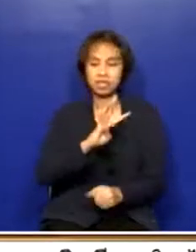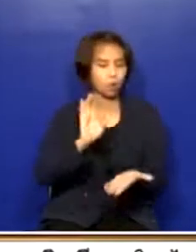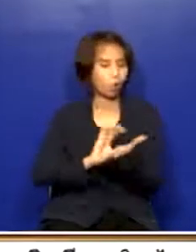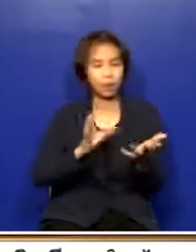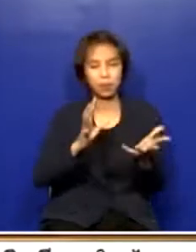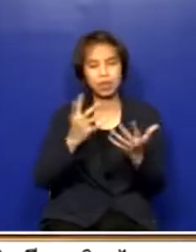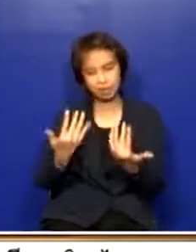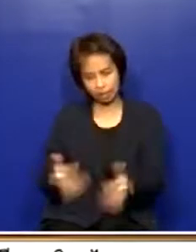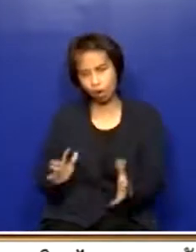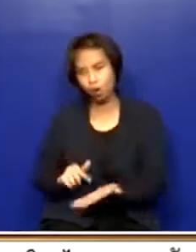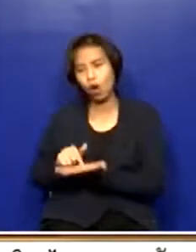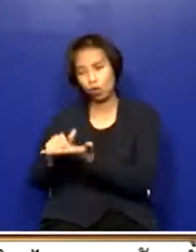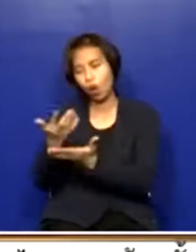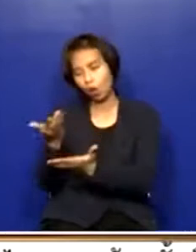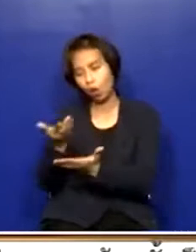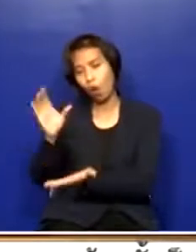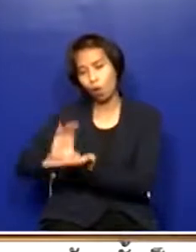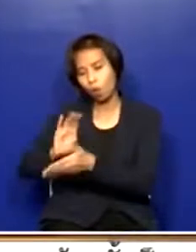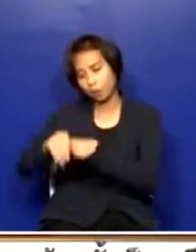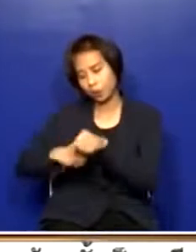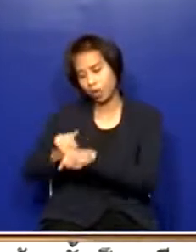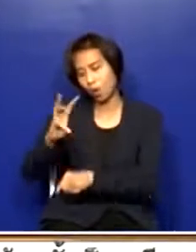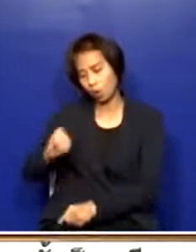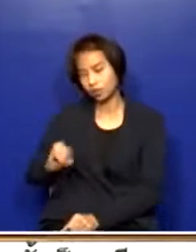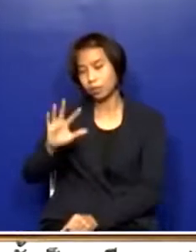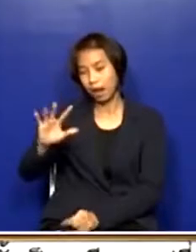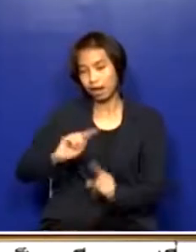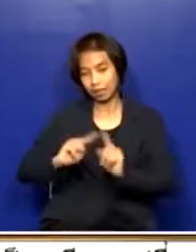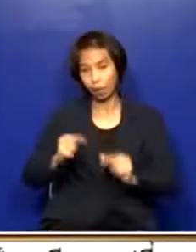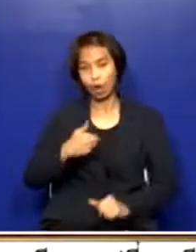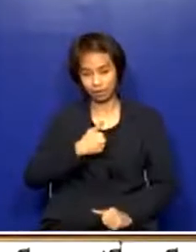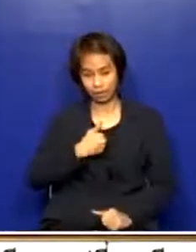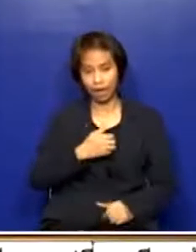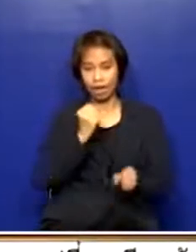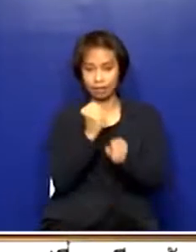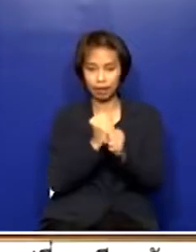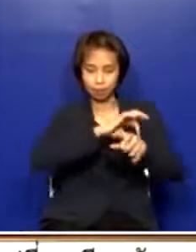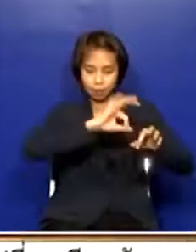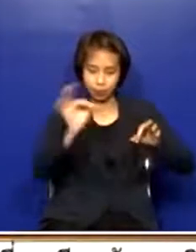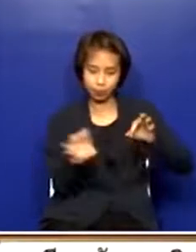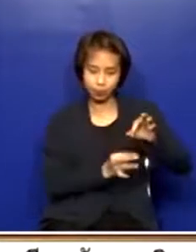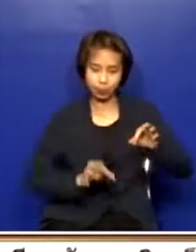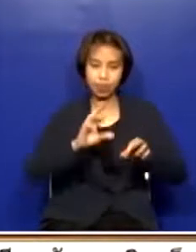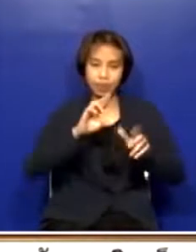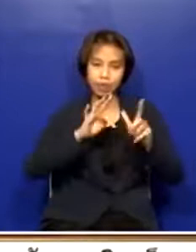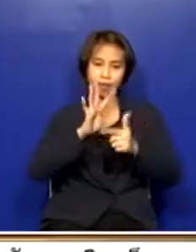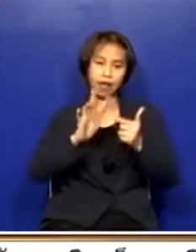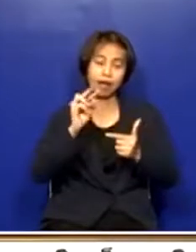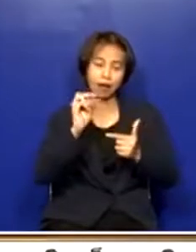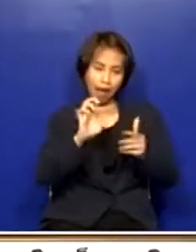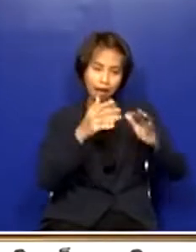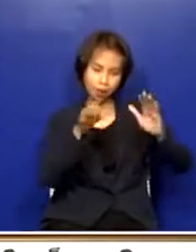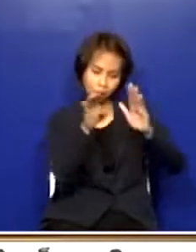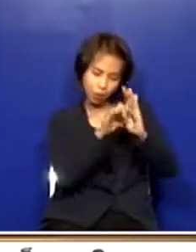่ส่ทเราจะทำให้ก่อนโยทเราไมต้องรงบประมาณคือการร่าง พระจับสิษจรกา ขนตอนอะไรใหเส็จก่อน